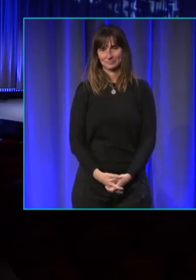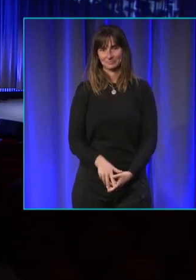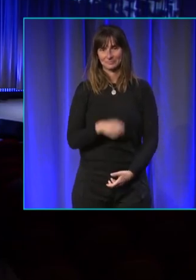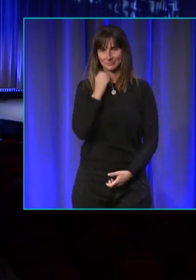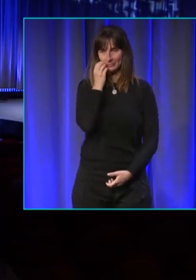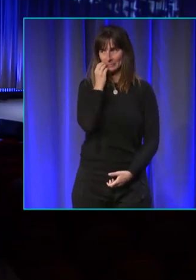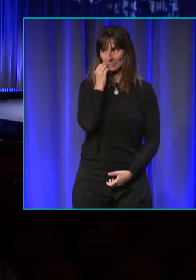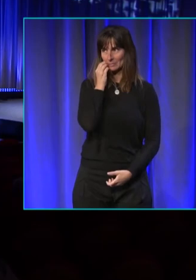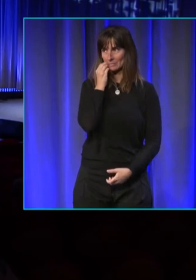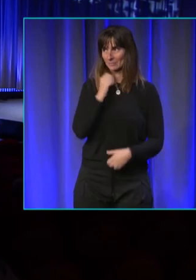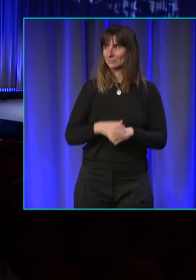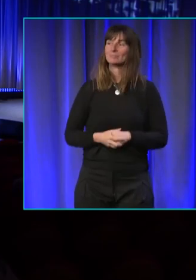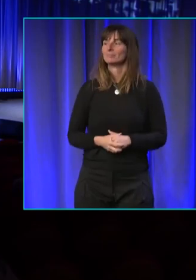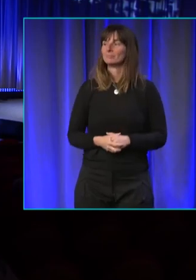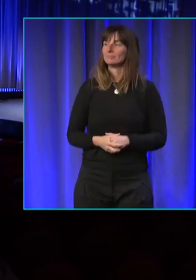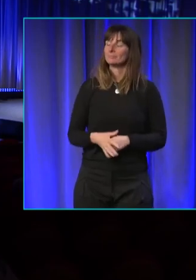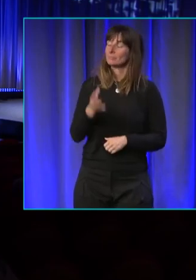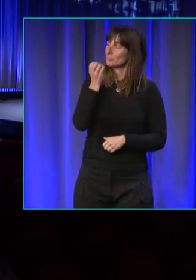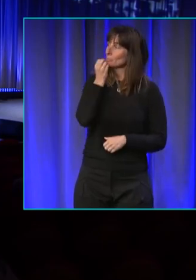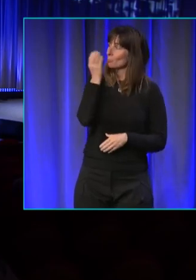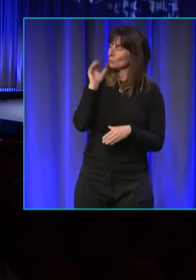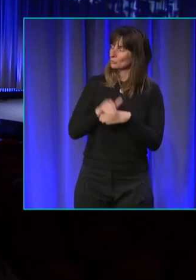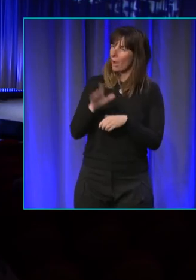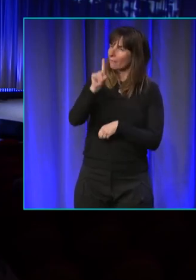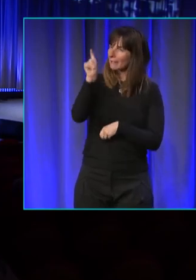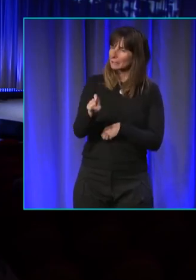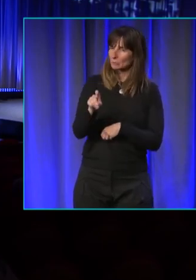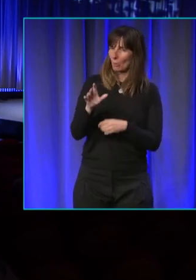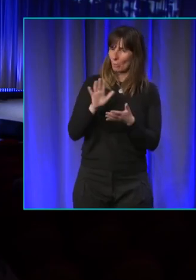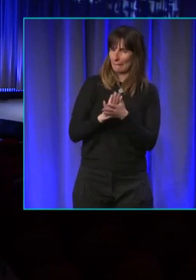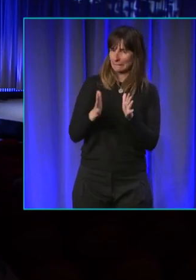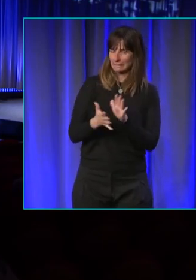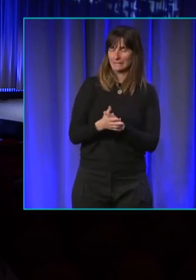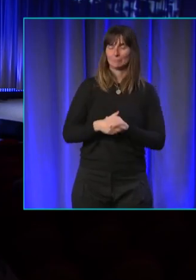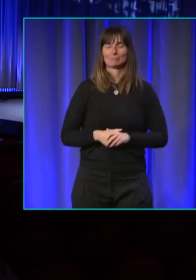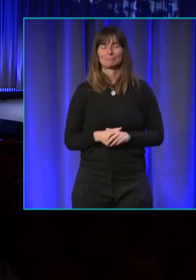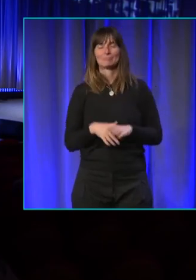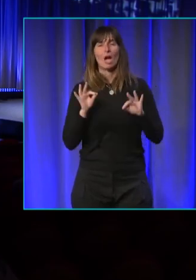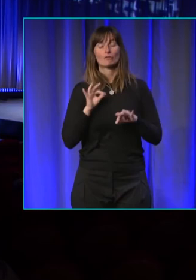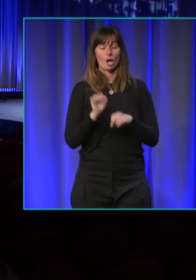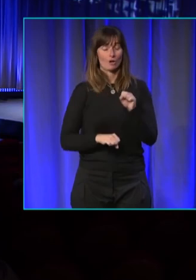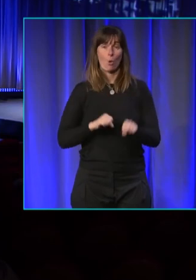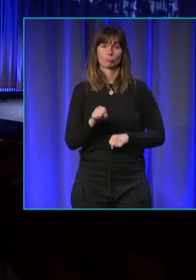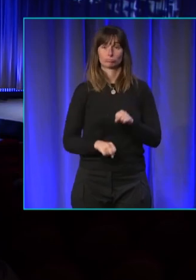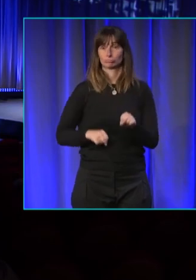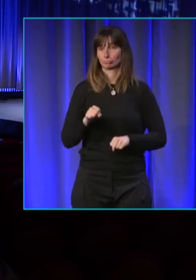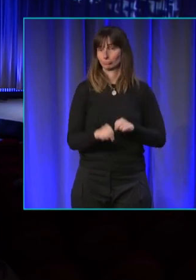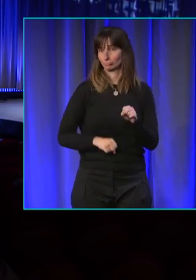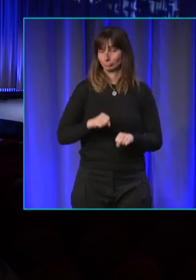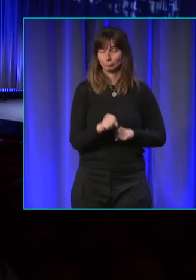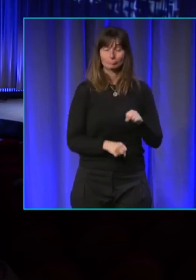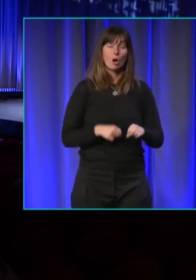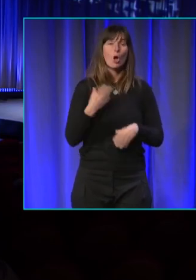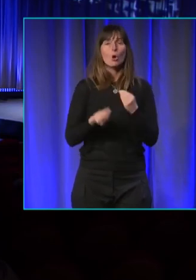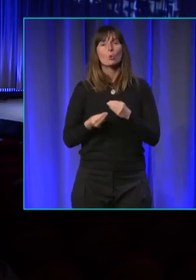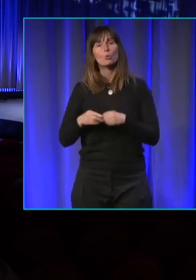Bonjour, je voulais juste une question pratique. Quand on fait du vélo assez longtemps, ou qu'on marche